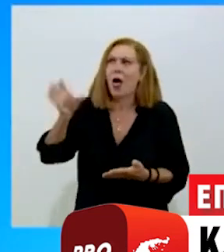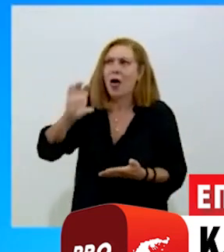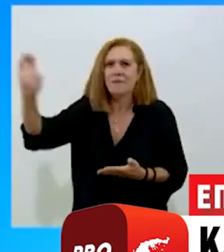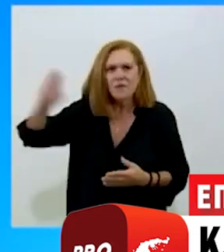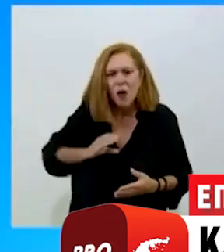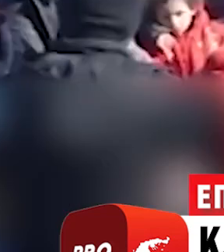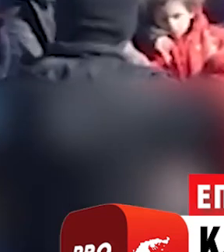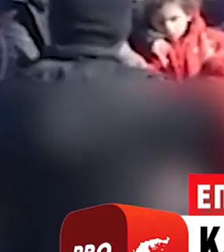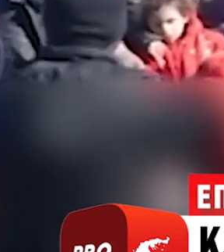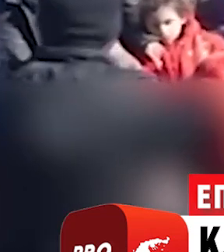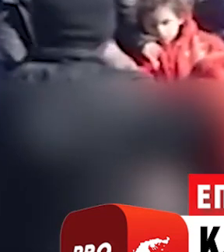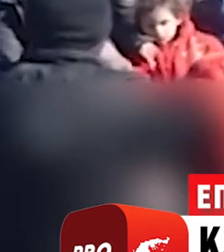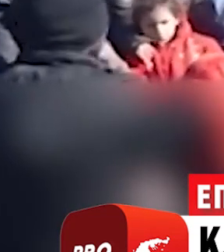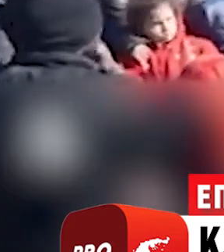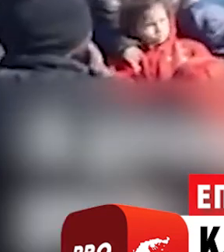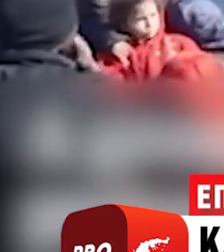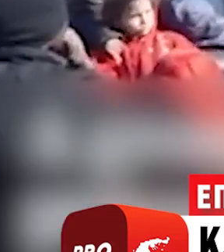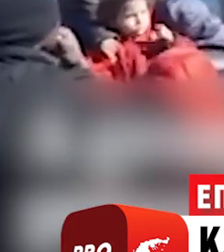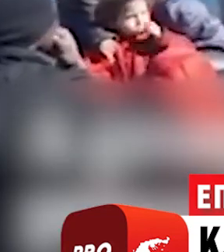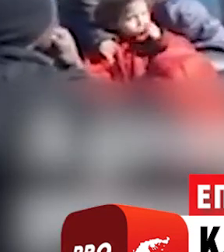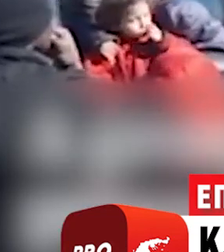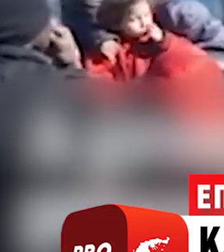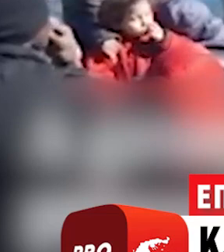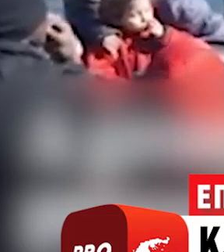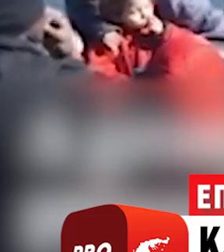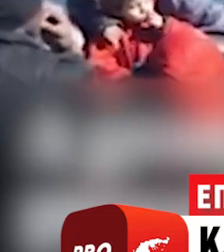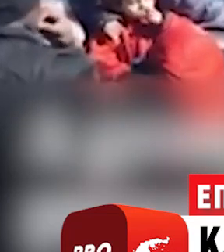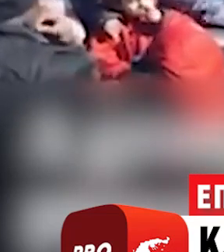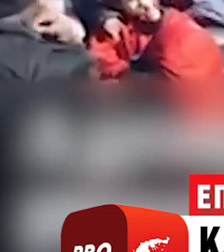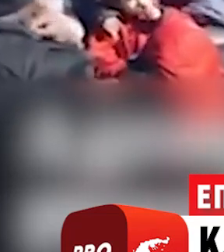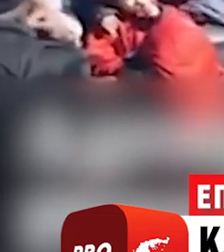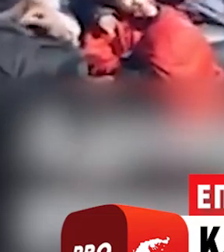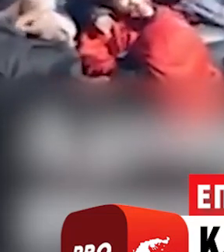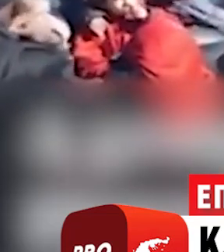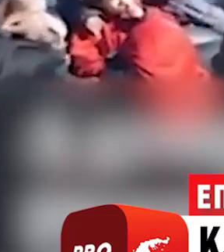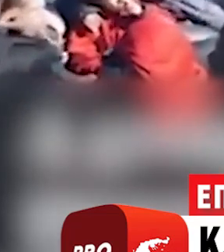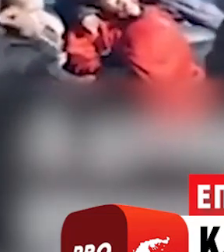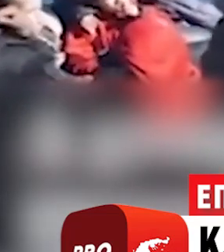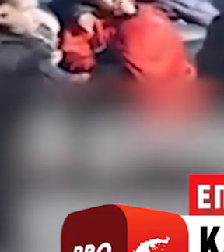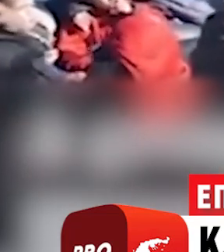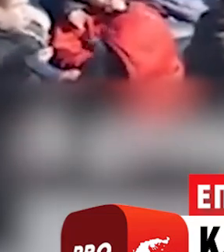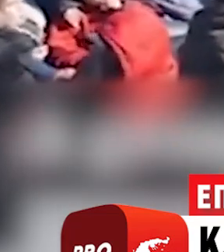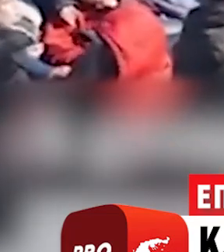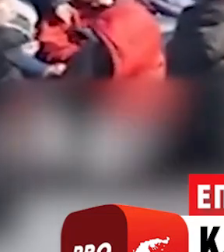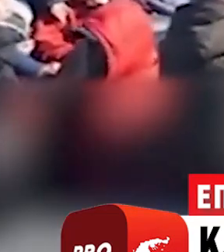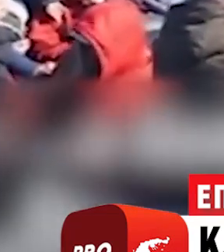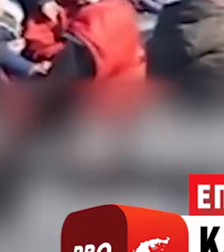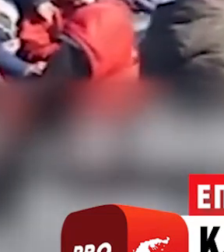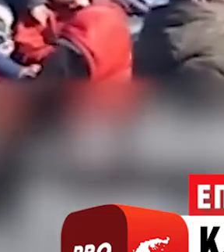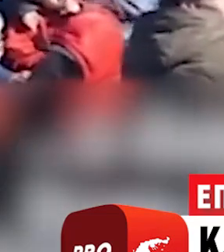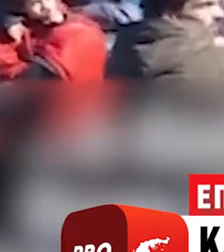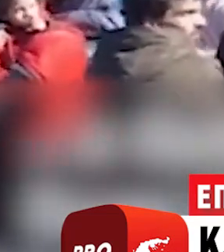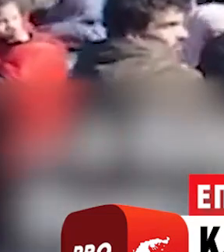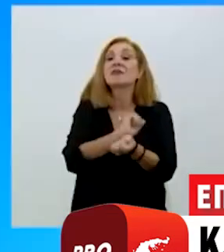γίνει πολύ δυσκολότερη χρειαζόμαστε περισσότερη βοήθεια περισσότερα χρήματα καλύτερη συνεργασία με τις τρίτες χώρες και αποτελεσματικότερη